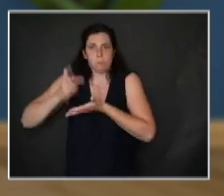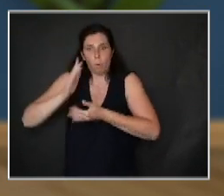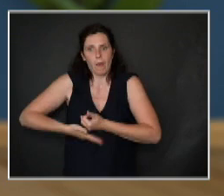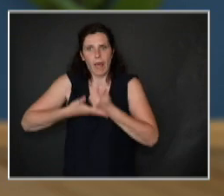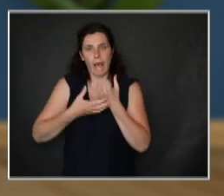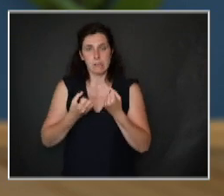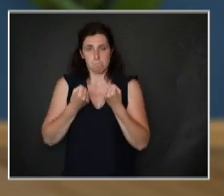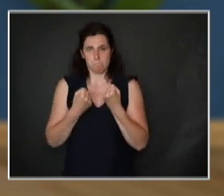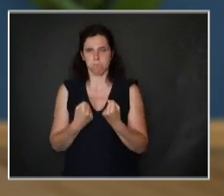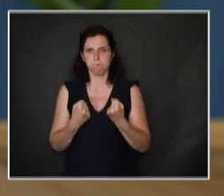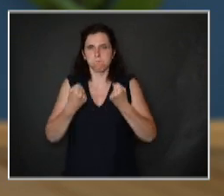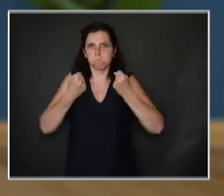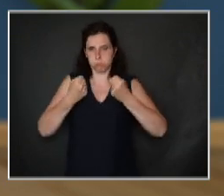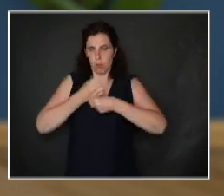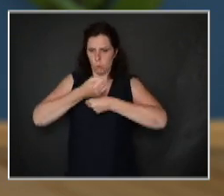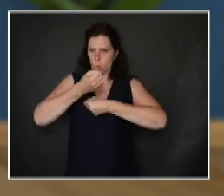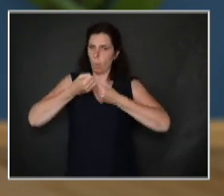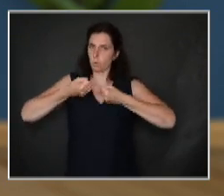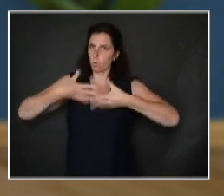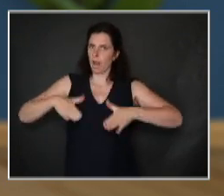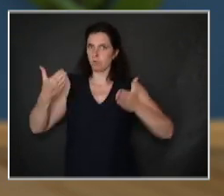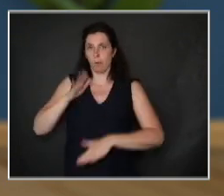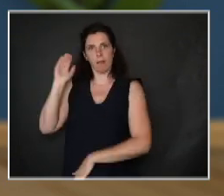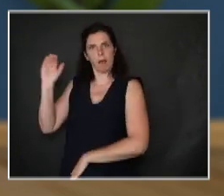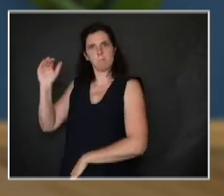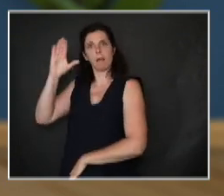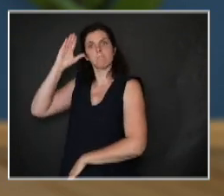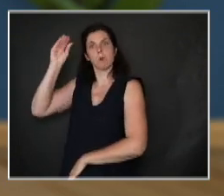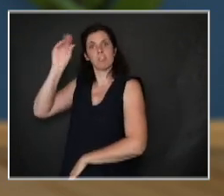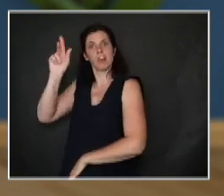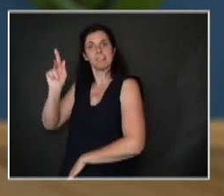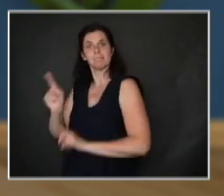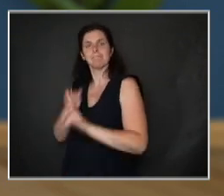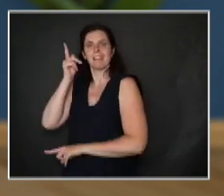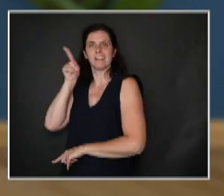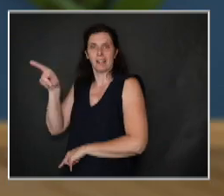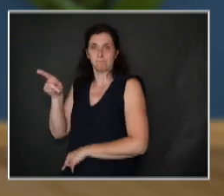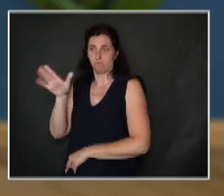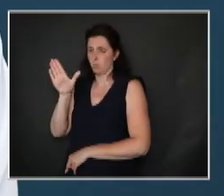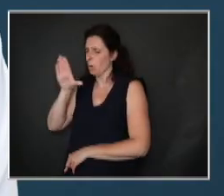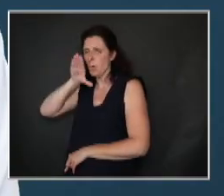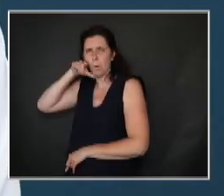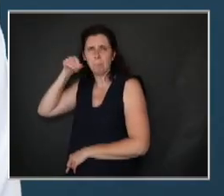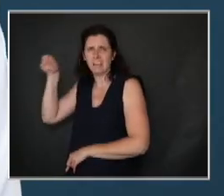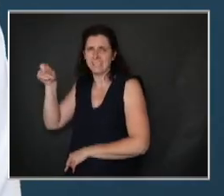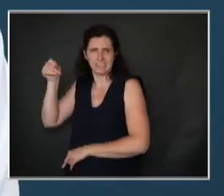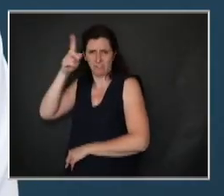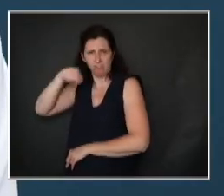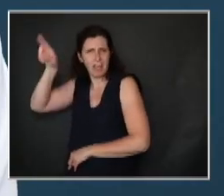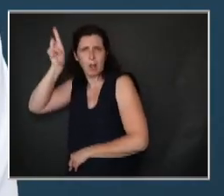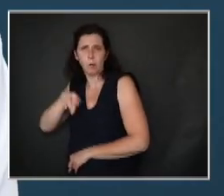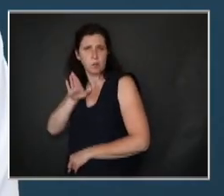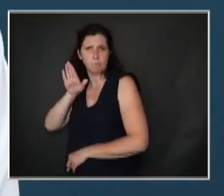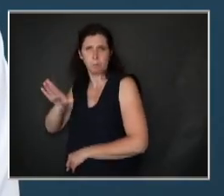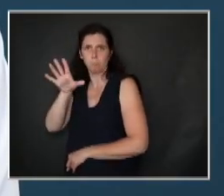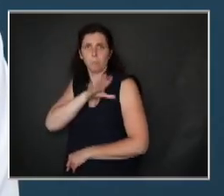ce poids et nous soulager, nous avons invité un spécialiste. Il est humaniste, presque philosophe, le